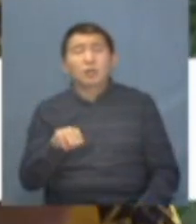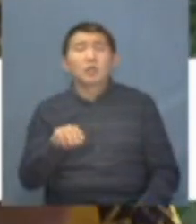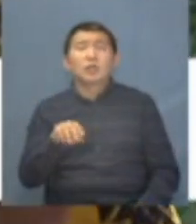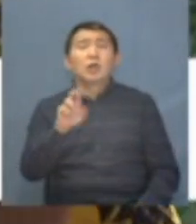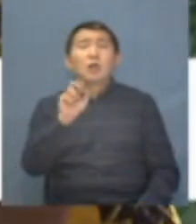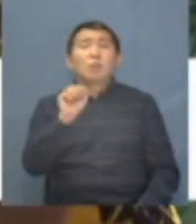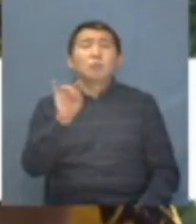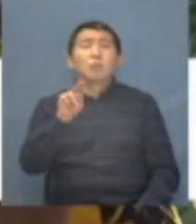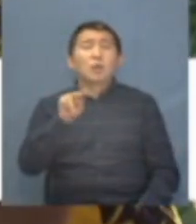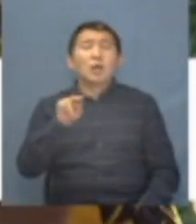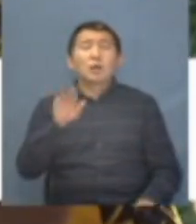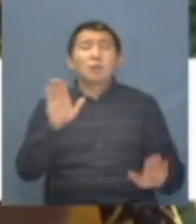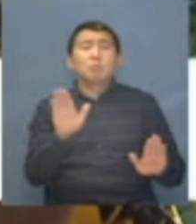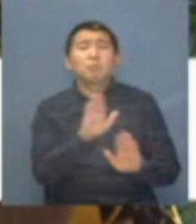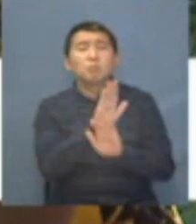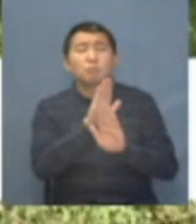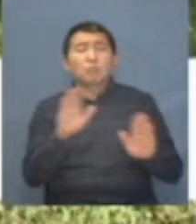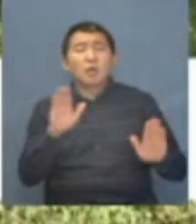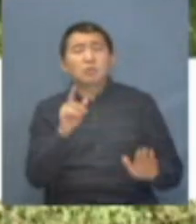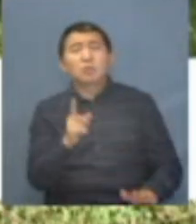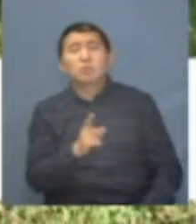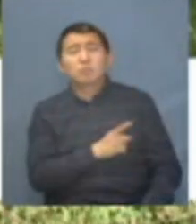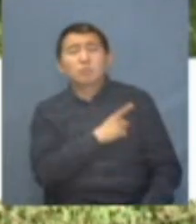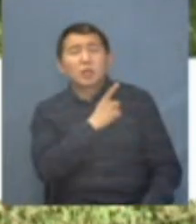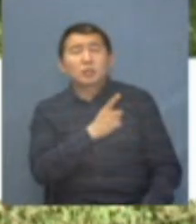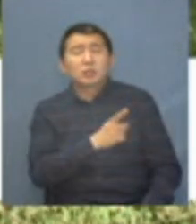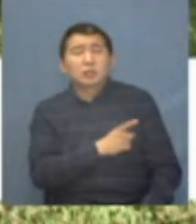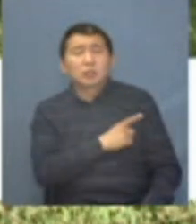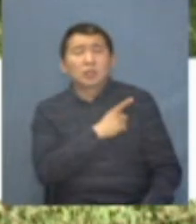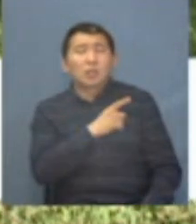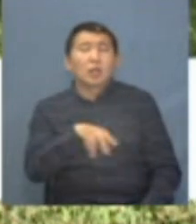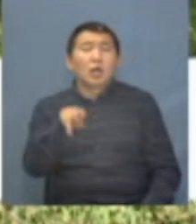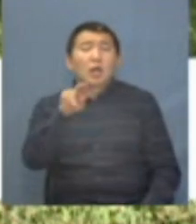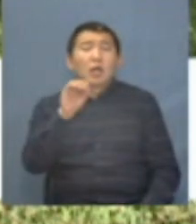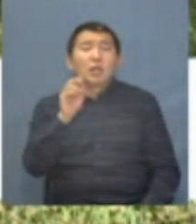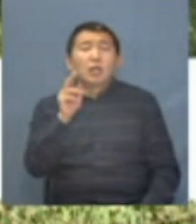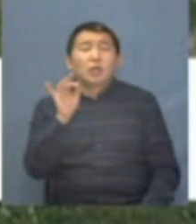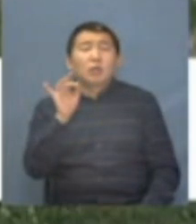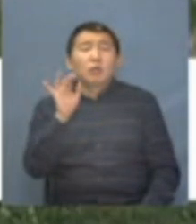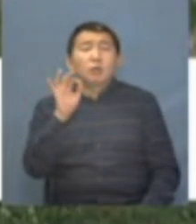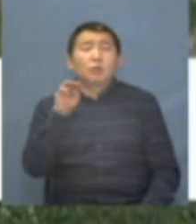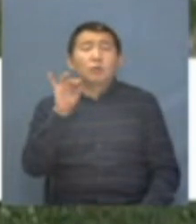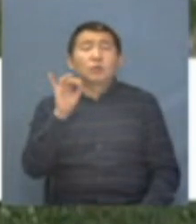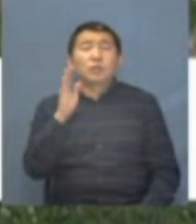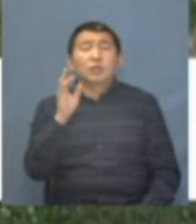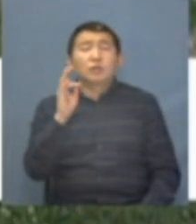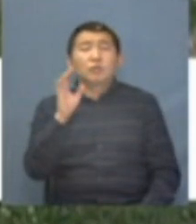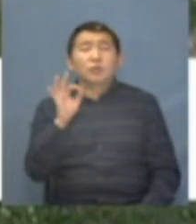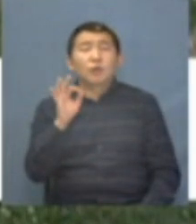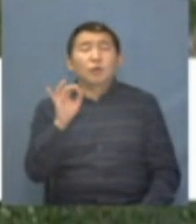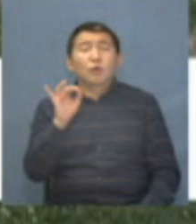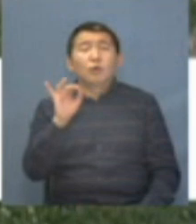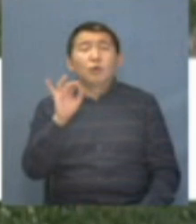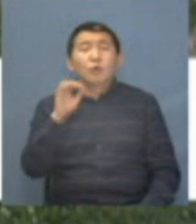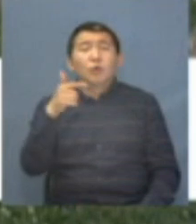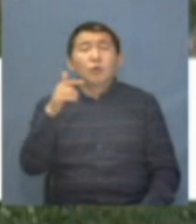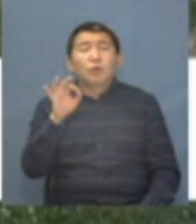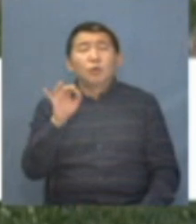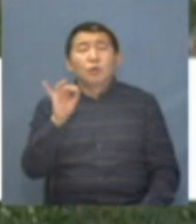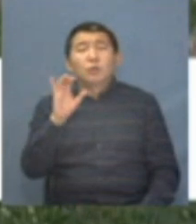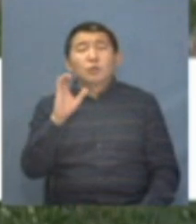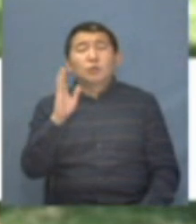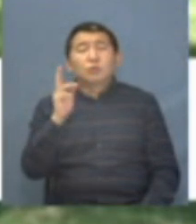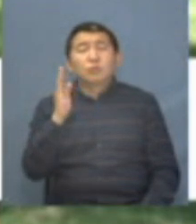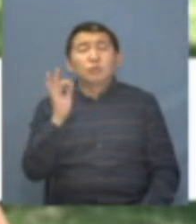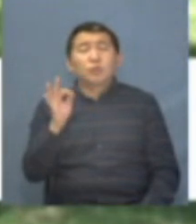песни, фольклорные коллективы, мастера декоративно-прикладного искусства. Для участников мероприятия были созданы все необходимые условия для комфортного